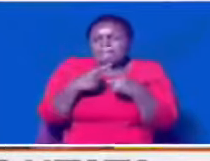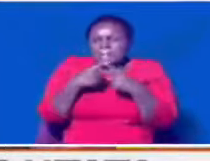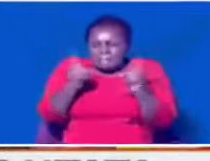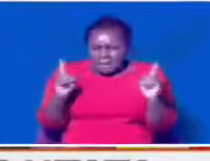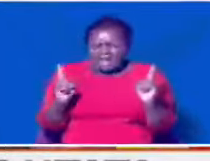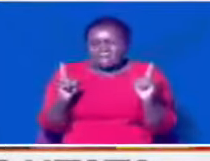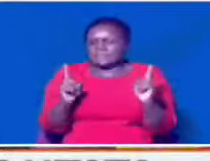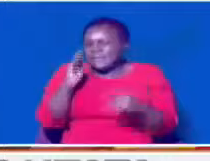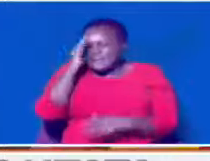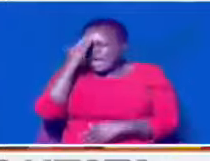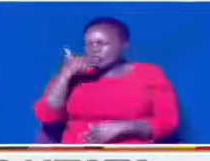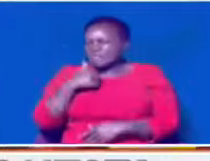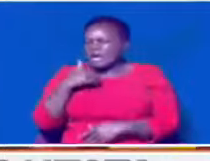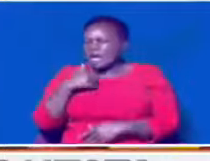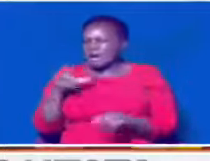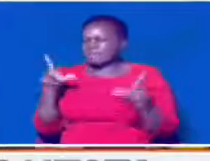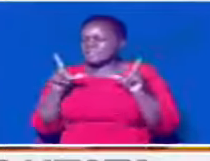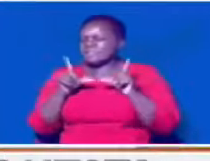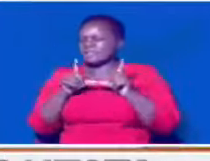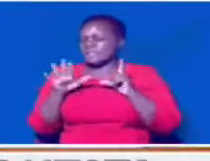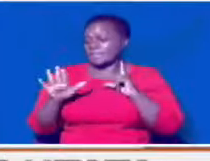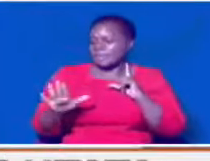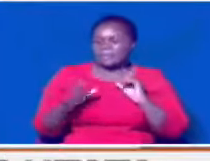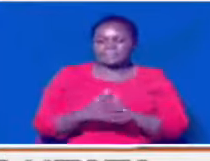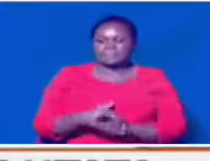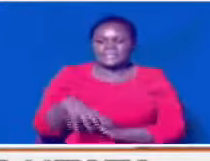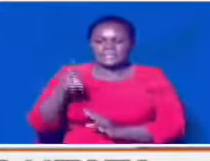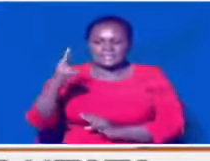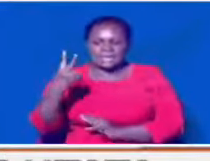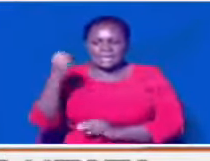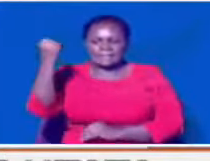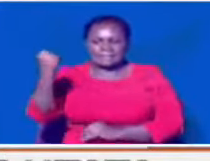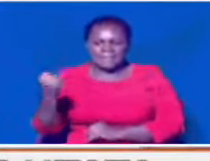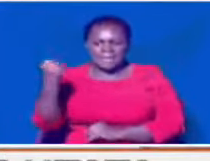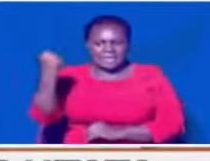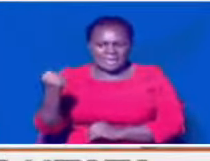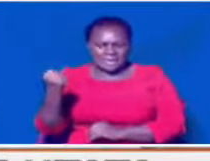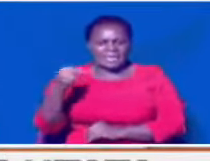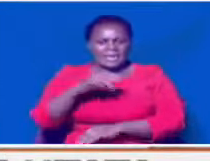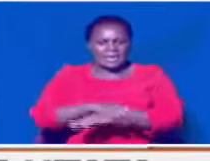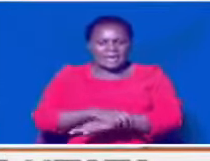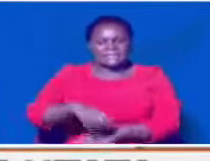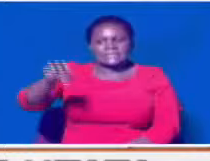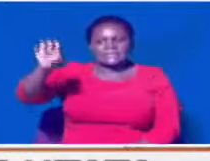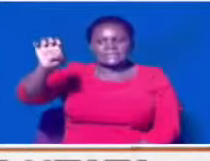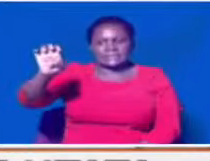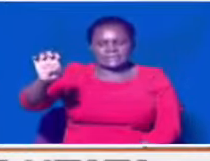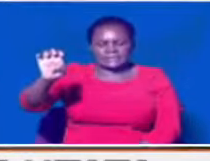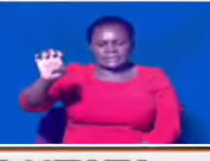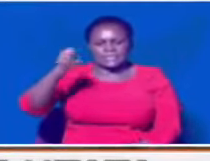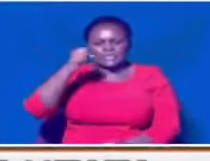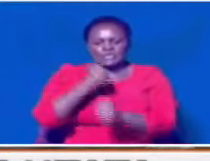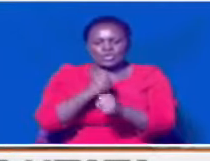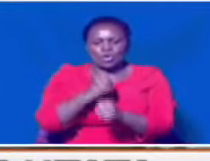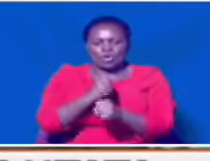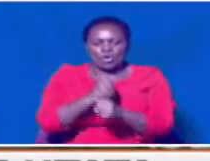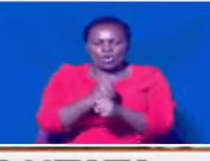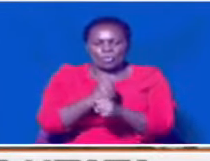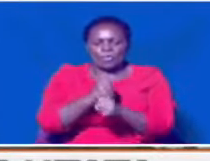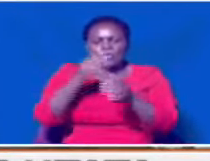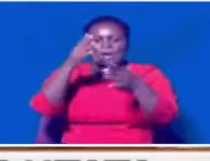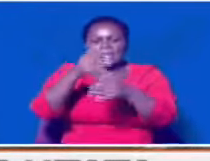na mashaka kuhusu vyeti vyake. Tarehe 2 Mei, Linturi alizoa alama ya E kwa utendekazi kwa mujibu